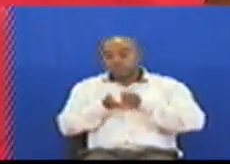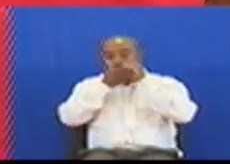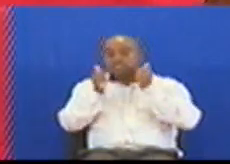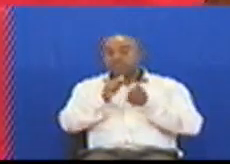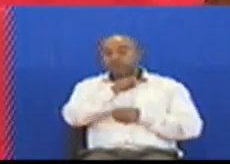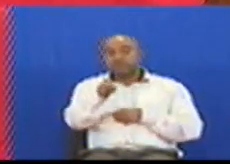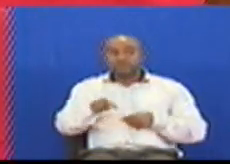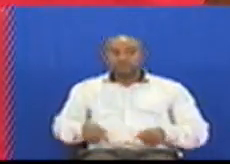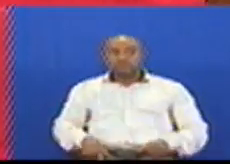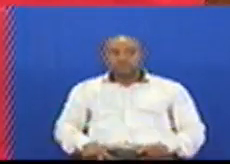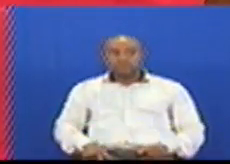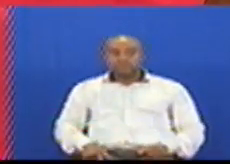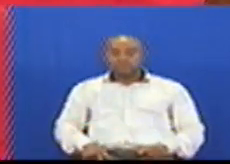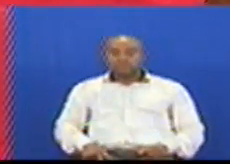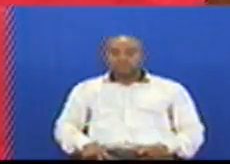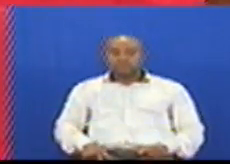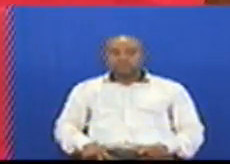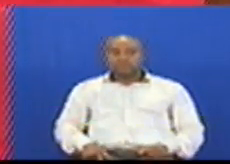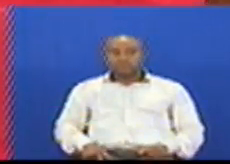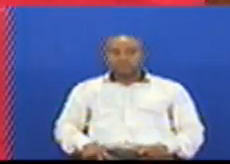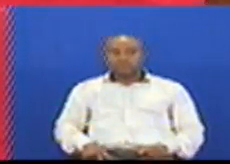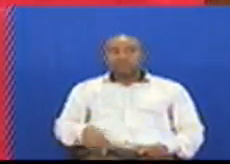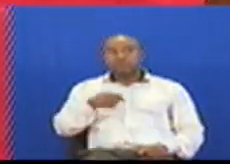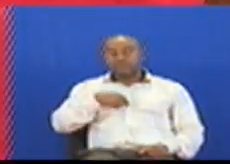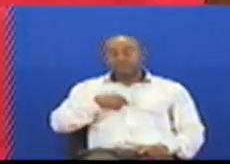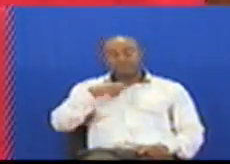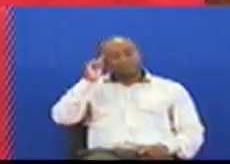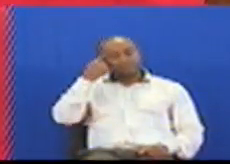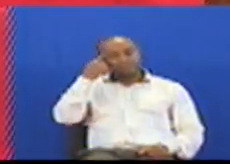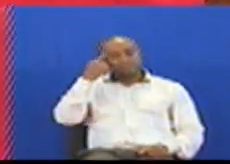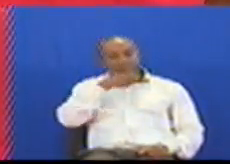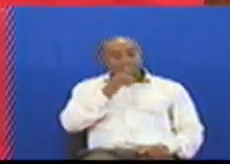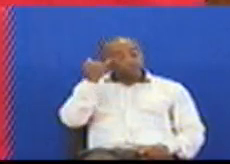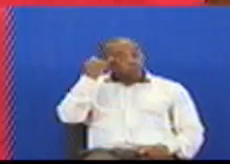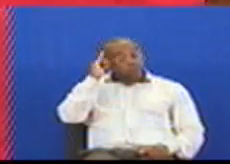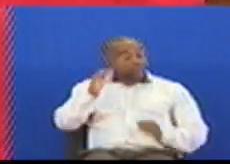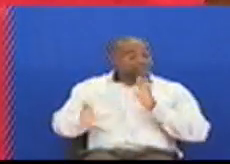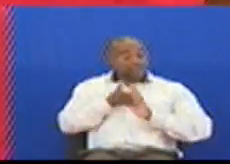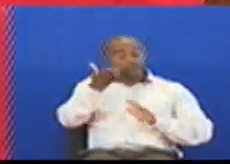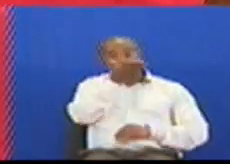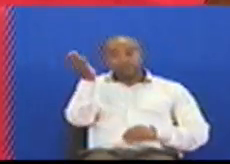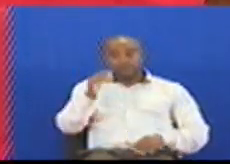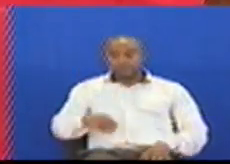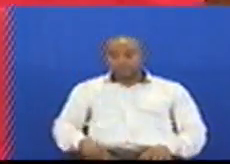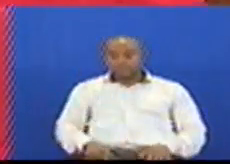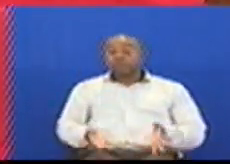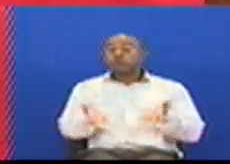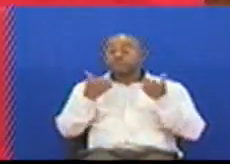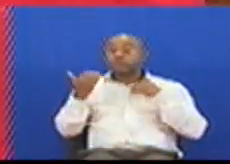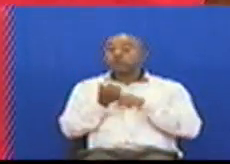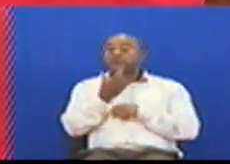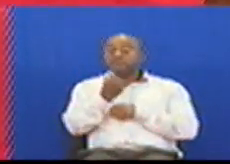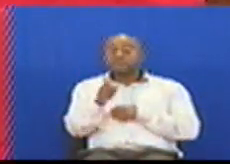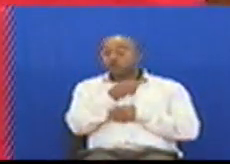hoja ya msingi kwenye eneo hili, tufikirie namna gani tunaweza tukabuni chanzo kingine ili Tarura waweze kupata pesa ya